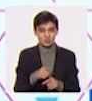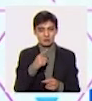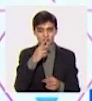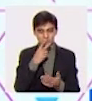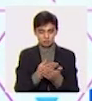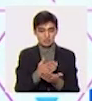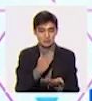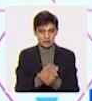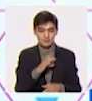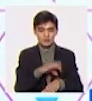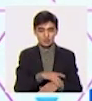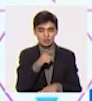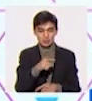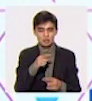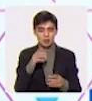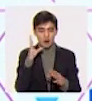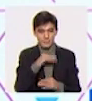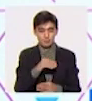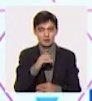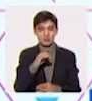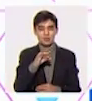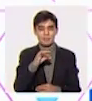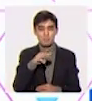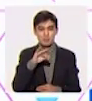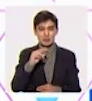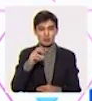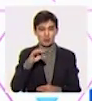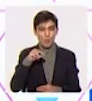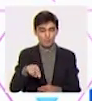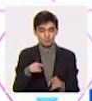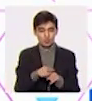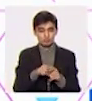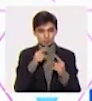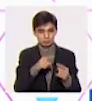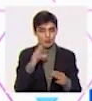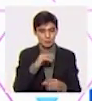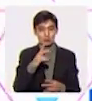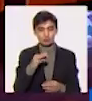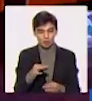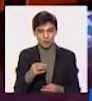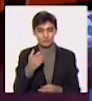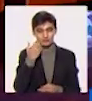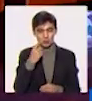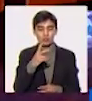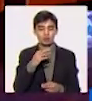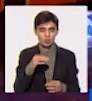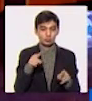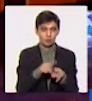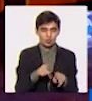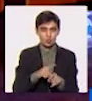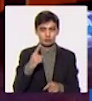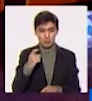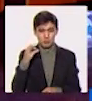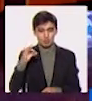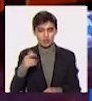доказан, что он имеет антимикробный эффект. Тем самым можно воспользоваться, но это тоже, опять же, это не стопроцентная гарантия, что